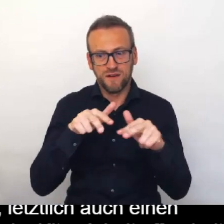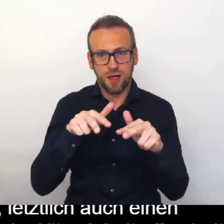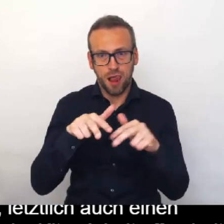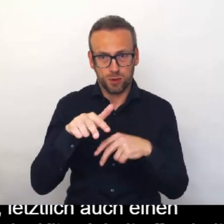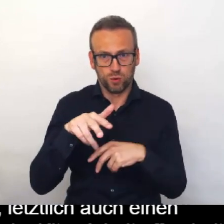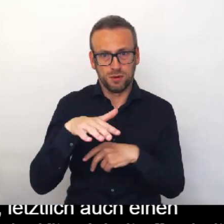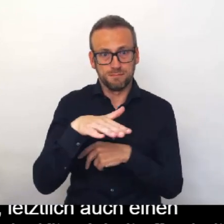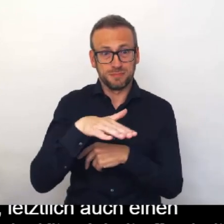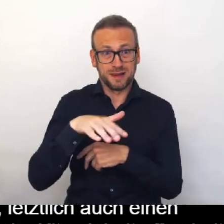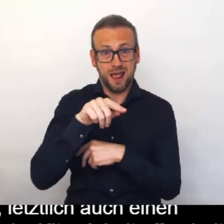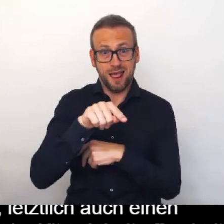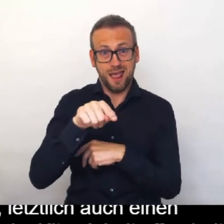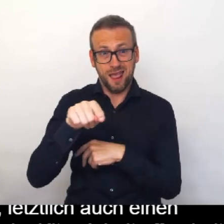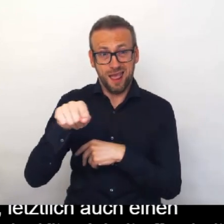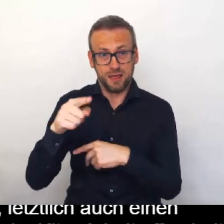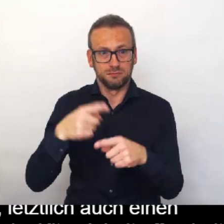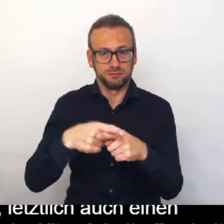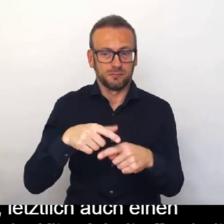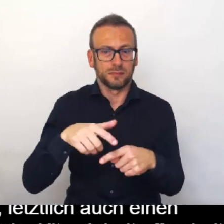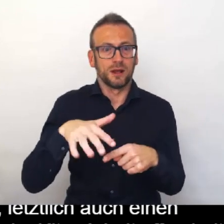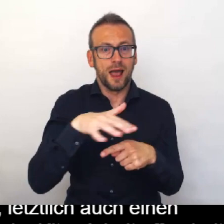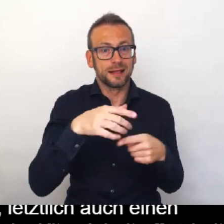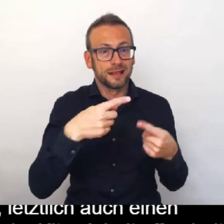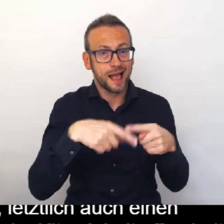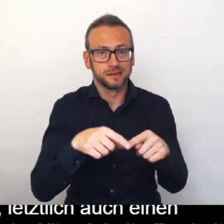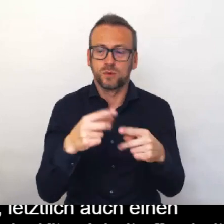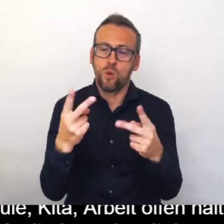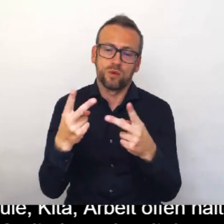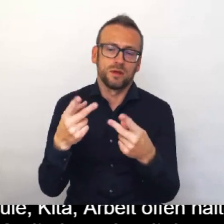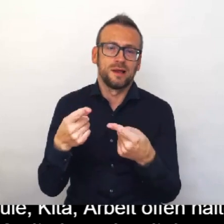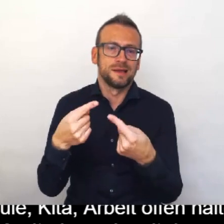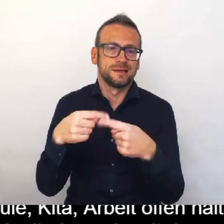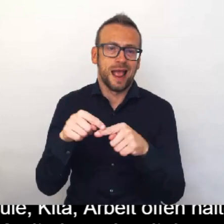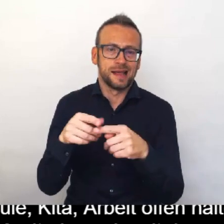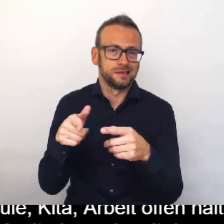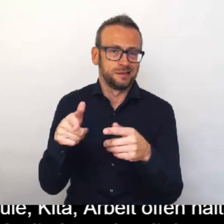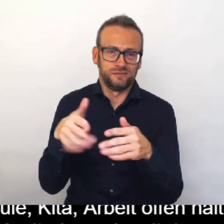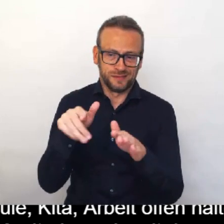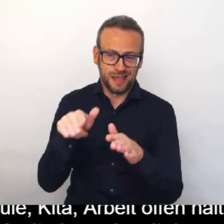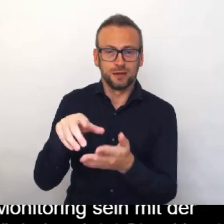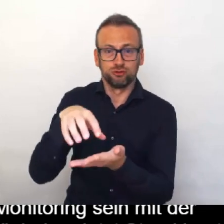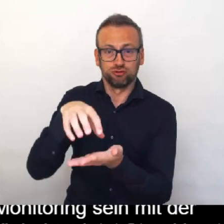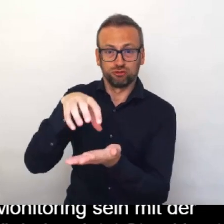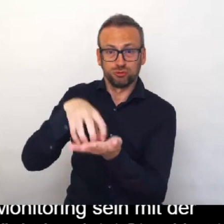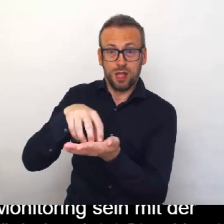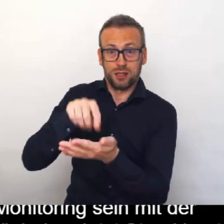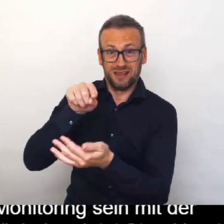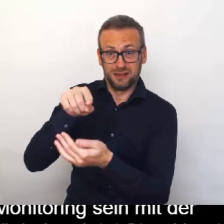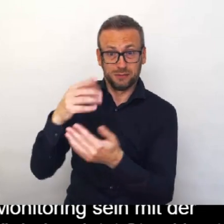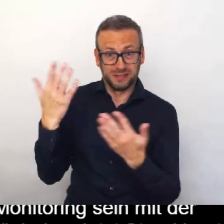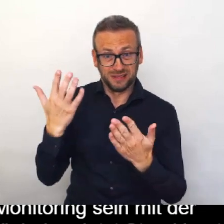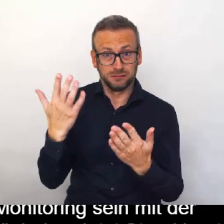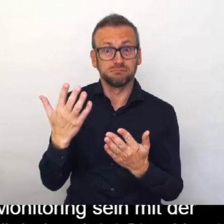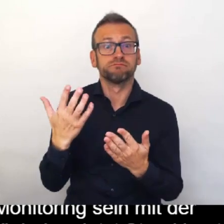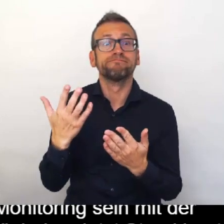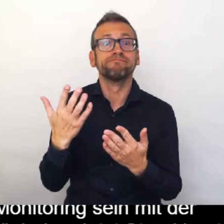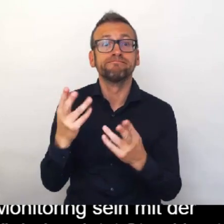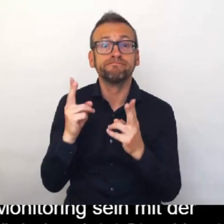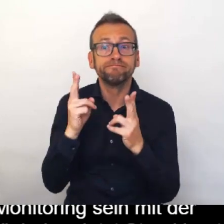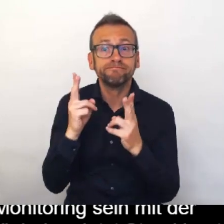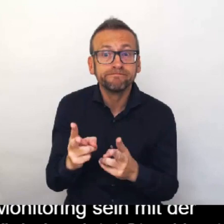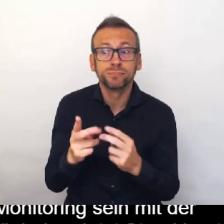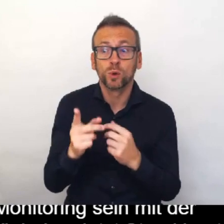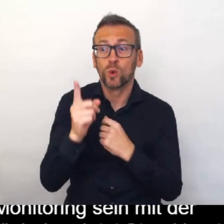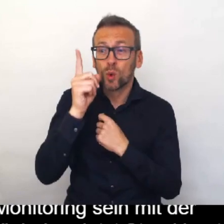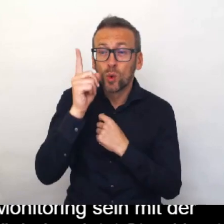letztlich diesen Inzidenzwert wieder zu drücken. Wir haben natürlich, wie wir alle mittlerweile ja gelernt haben, immer diese